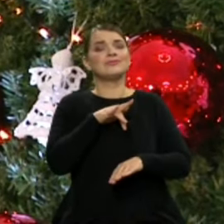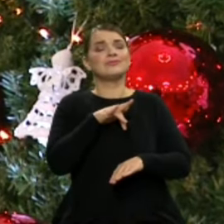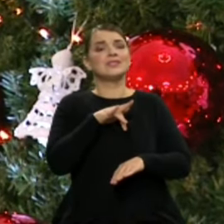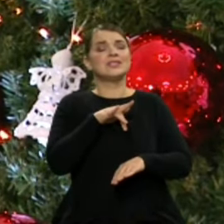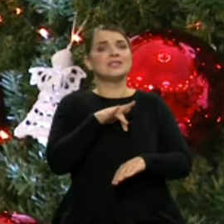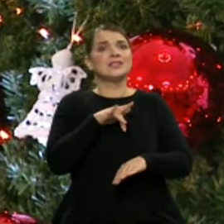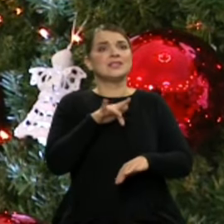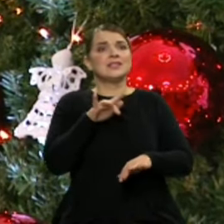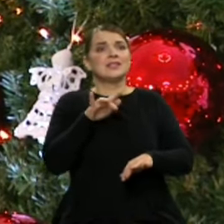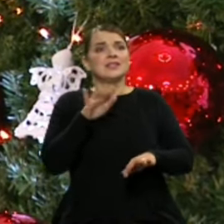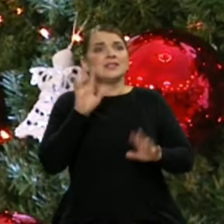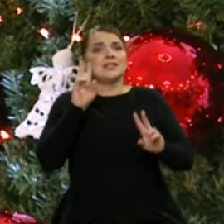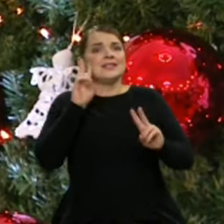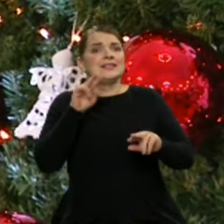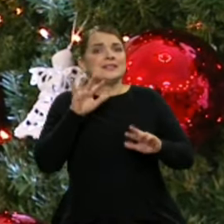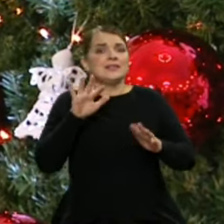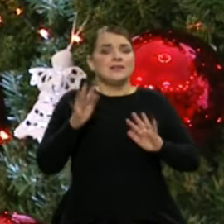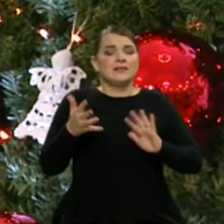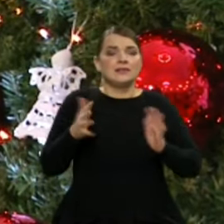abejonės.